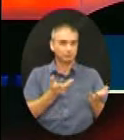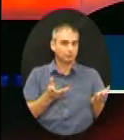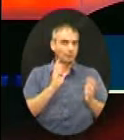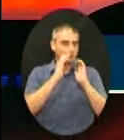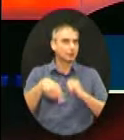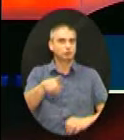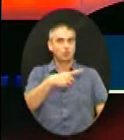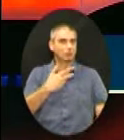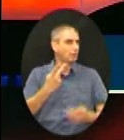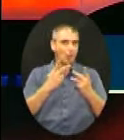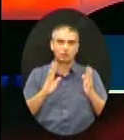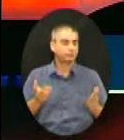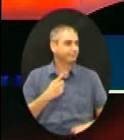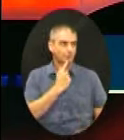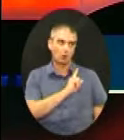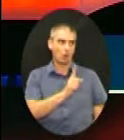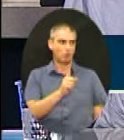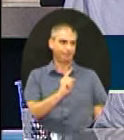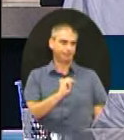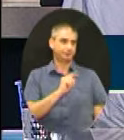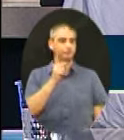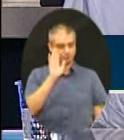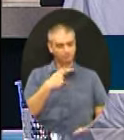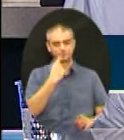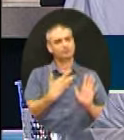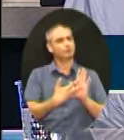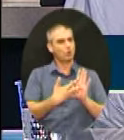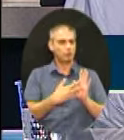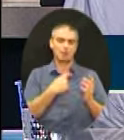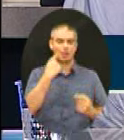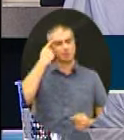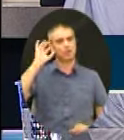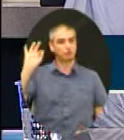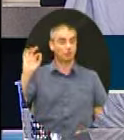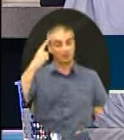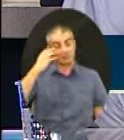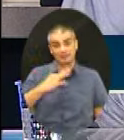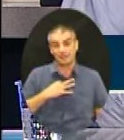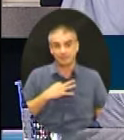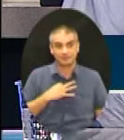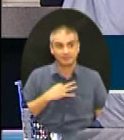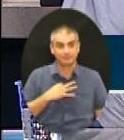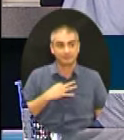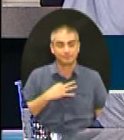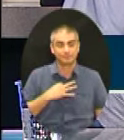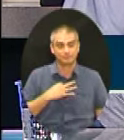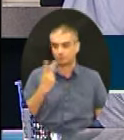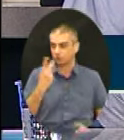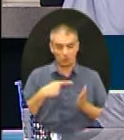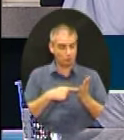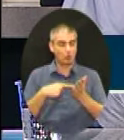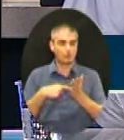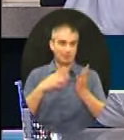כלי התקשורת לא משנה איזה לא הוא יכול למתוח ביקורת להגיד את דעתו לדעתי שתי הדוגמאות